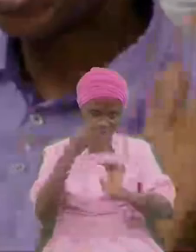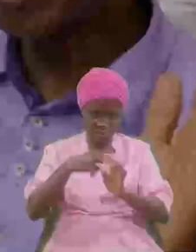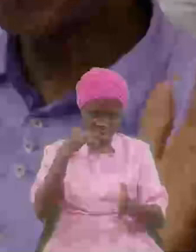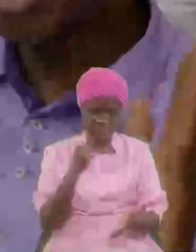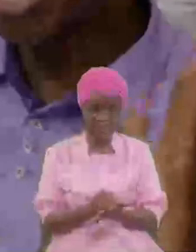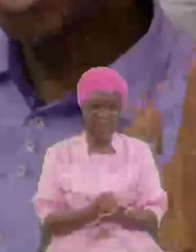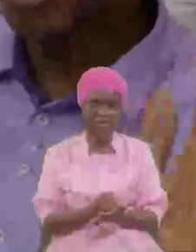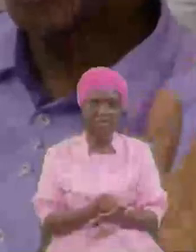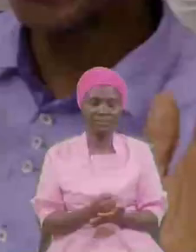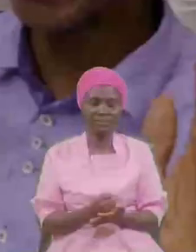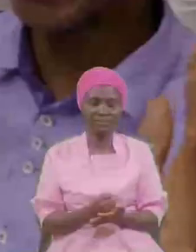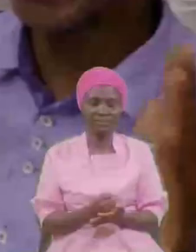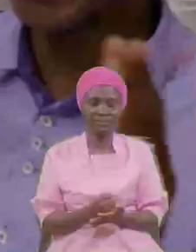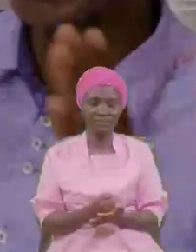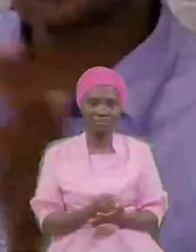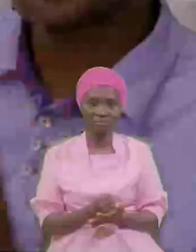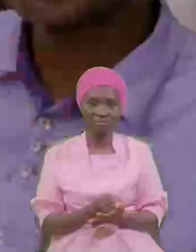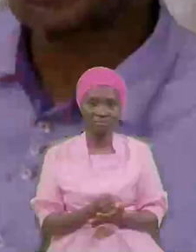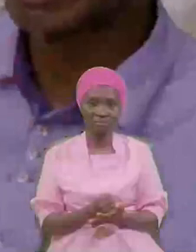nom de Jésus-Christ.